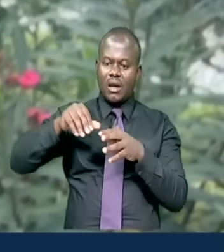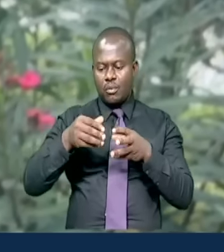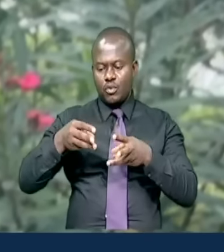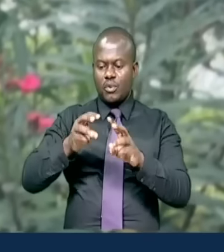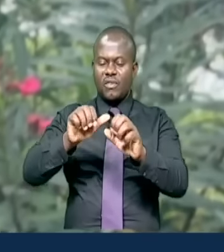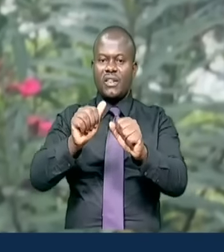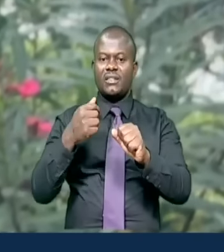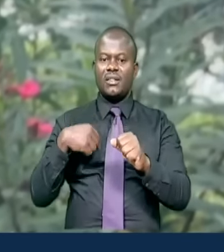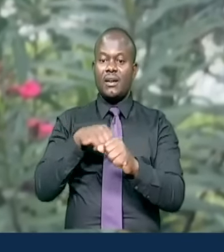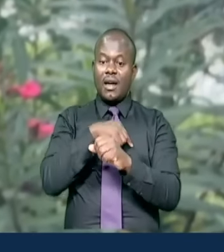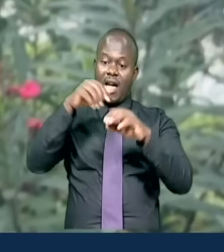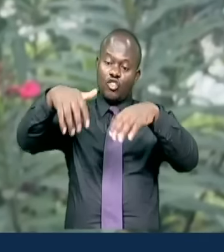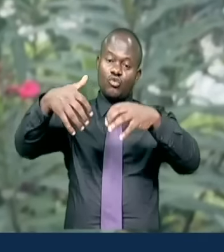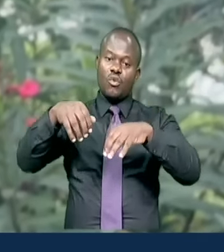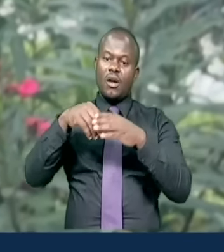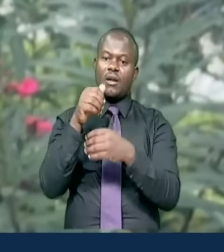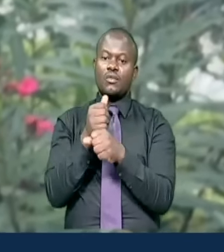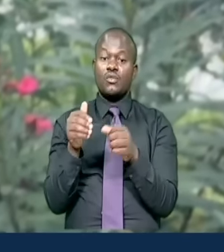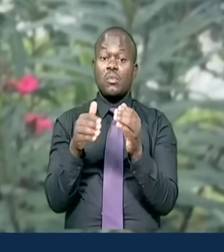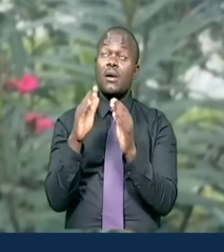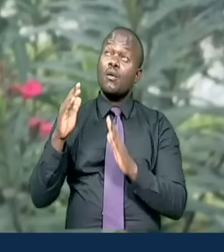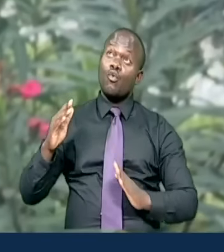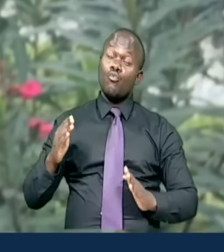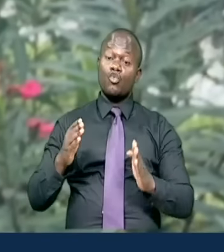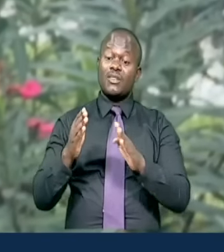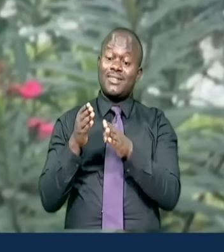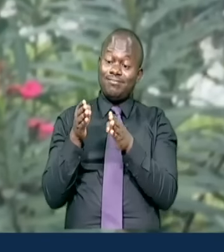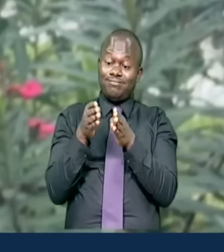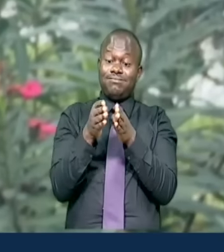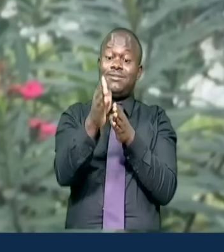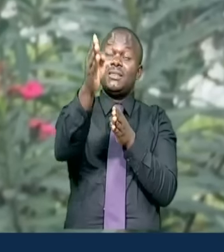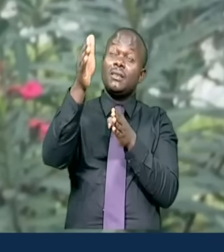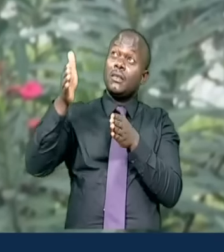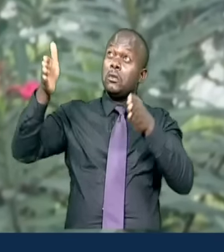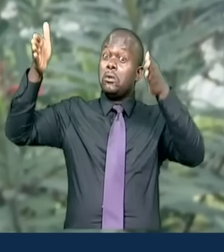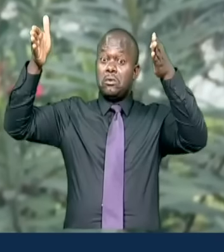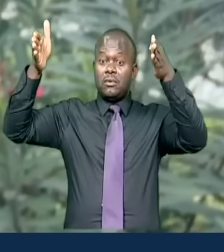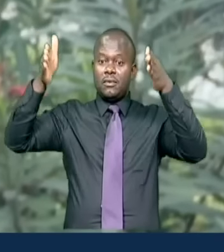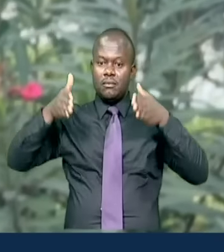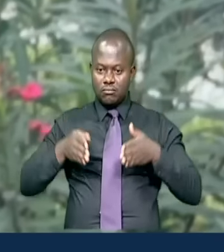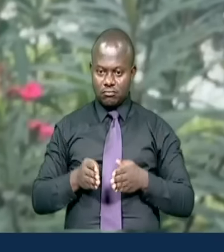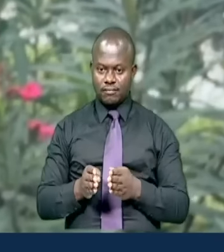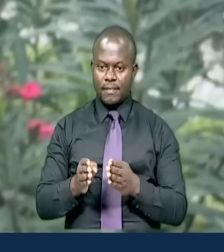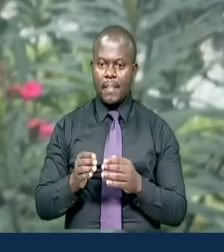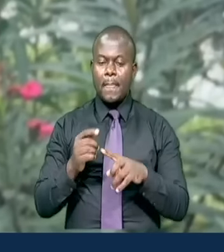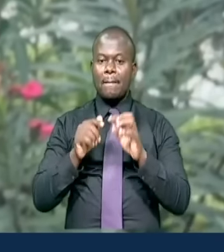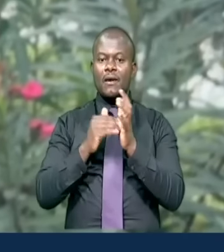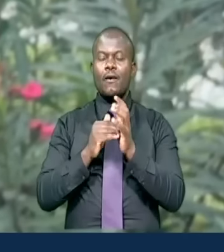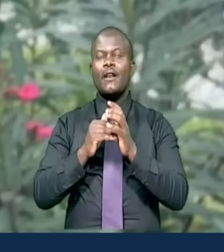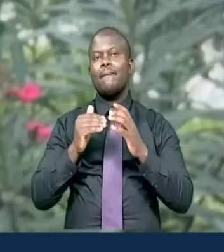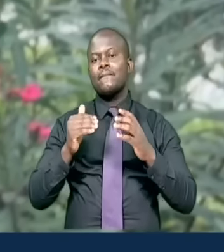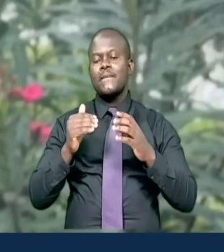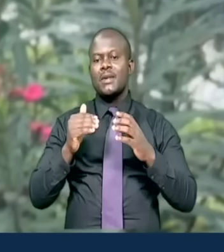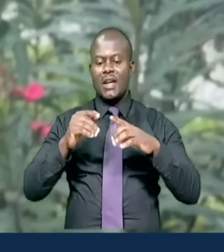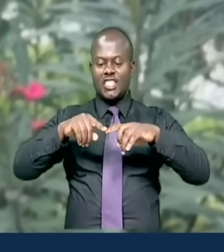gufata hacukuwe cyangwa hakozwe umuhanda ku musozi uhagaze. Cya kabiri, inkangu ziri mu karere kacu zishingiye ku miterere y'ubutaka